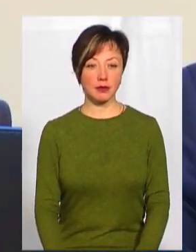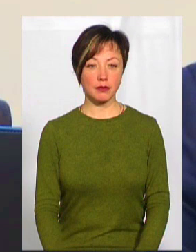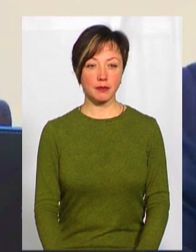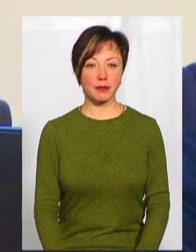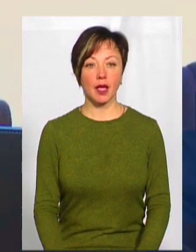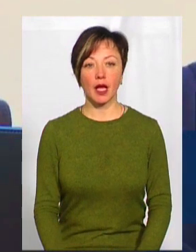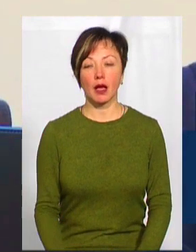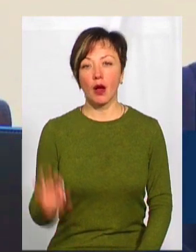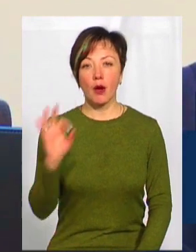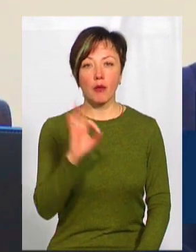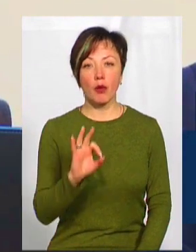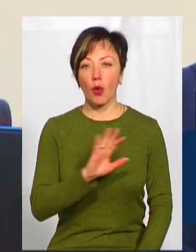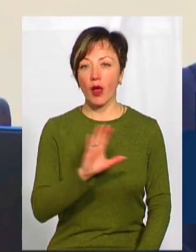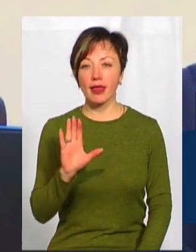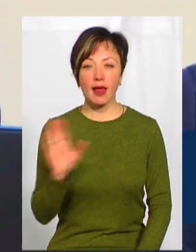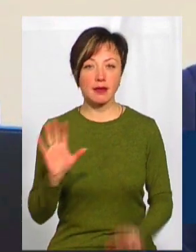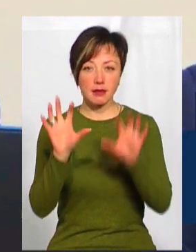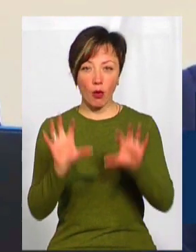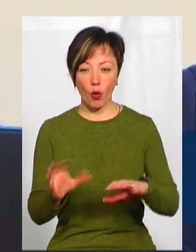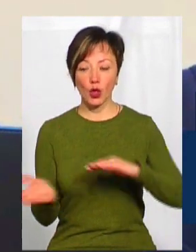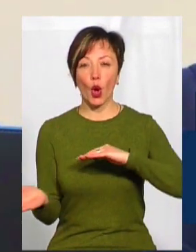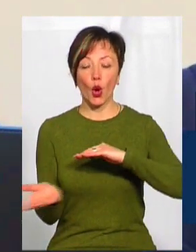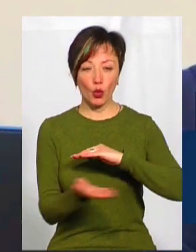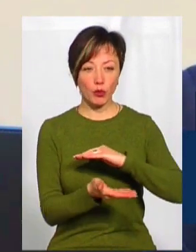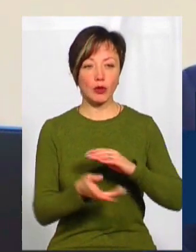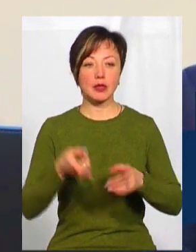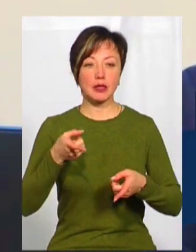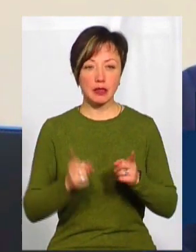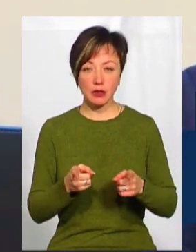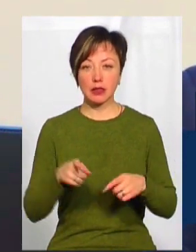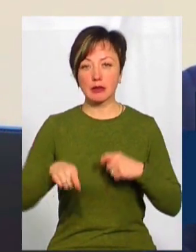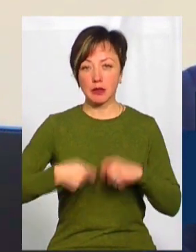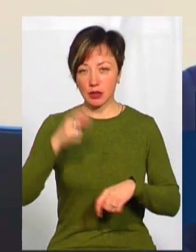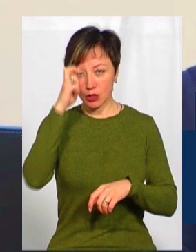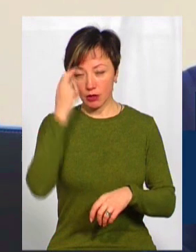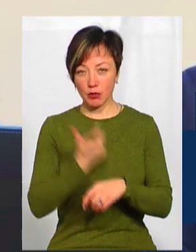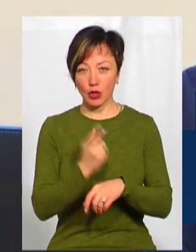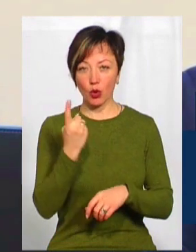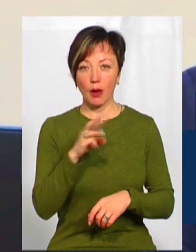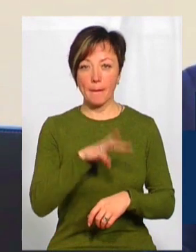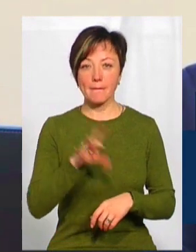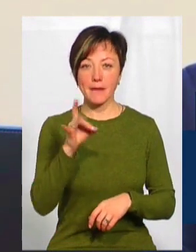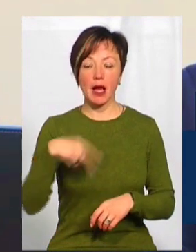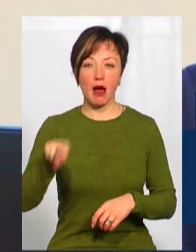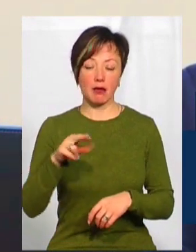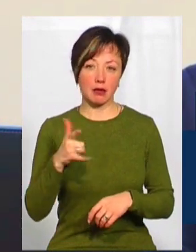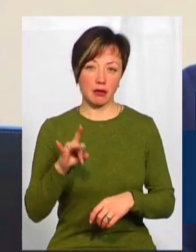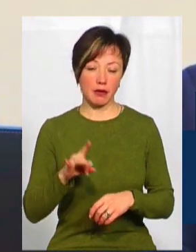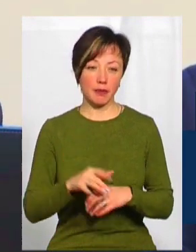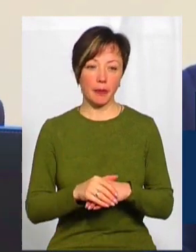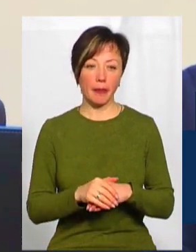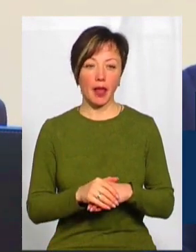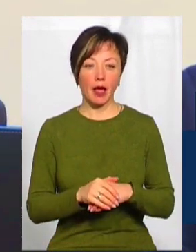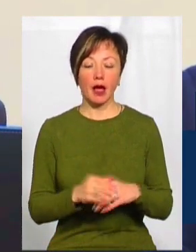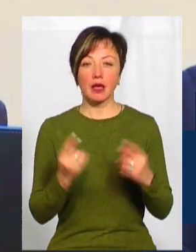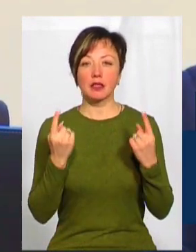Стосовно незаконних рубок, те, що ви зазначили, дійсно сьогодні збитки держави складають більше 1 мільярда гривень. Значна